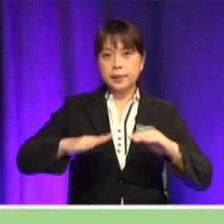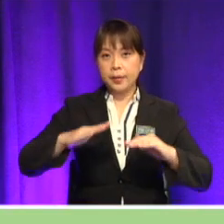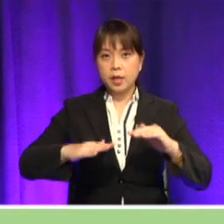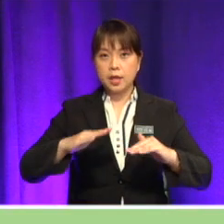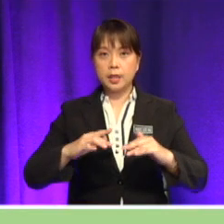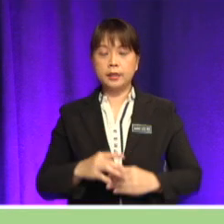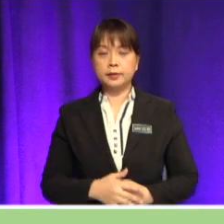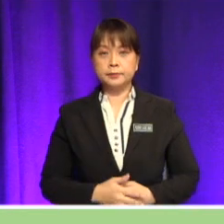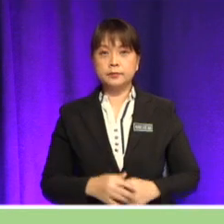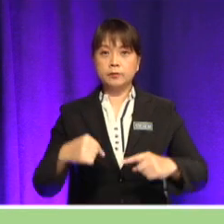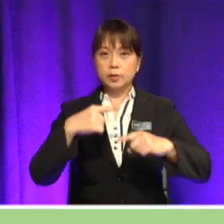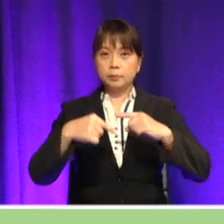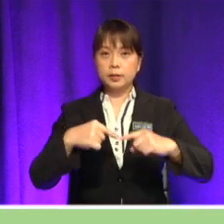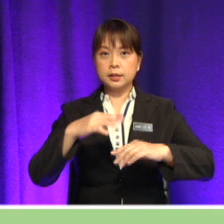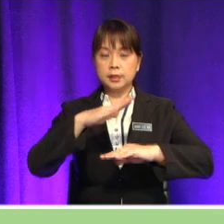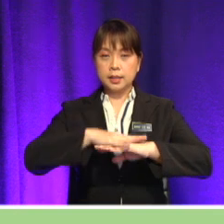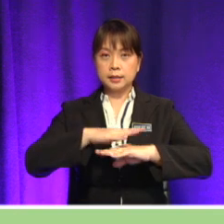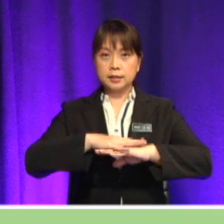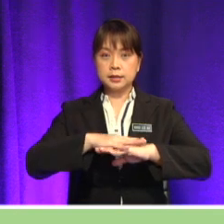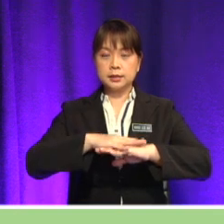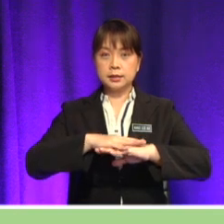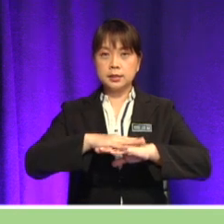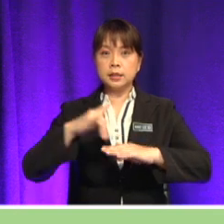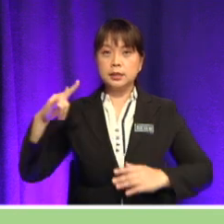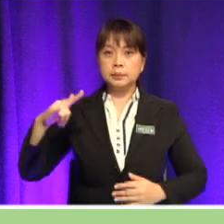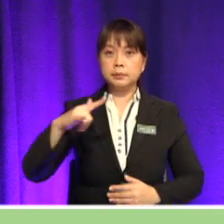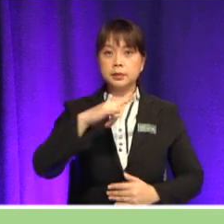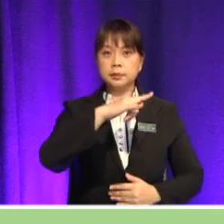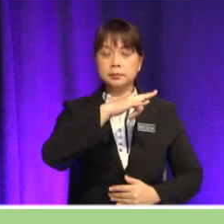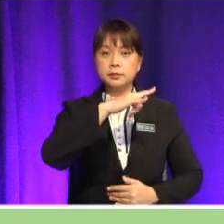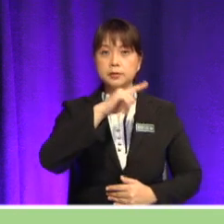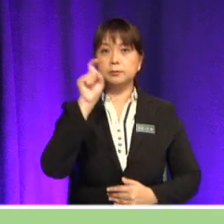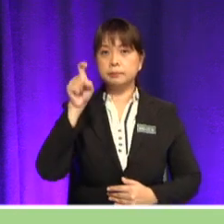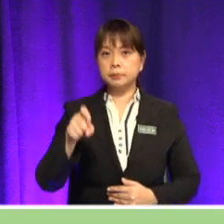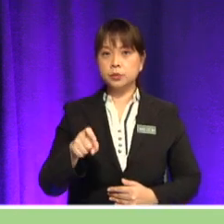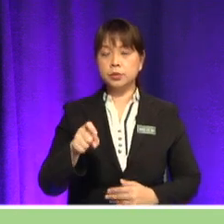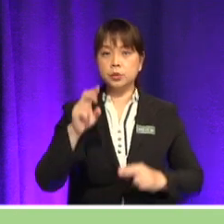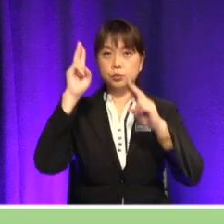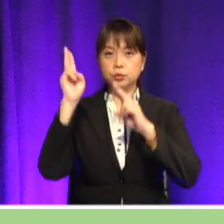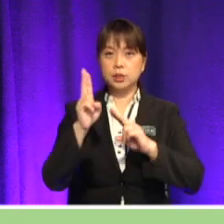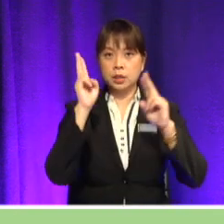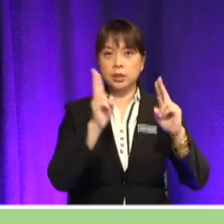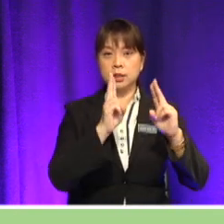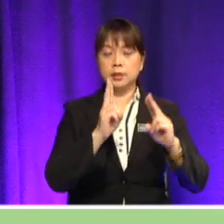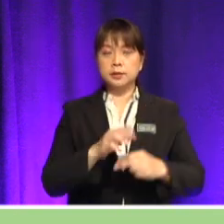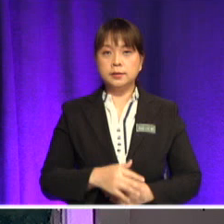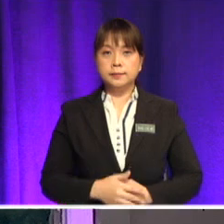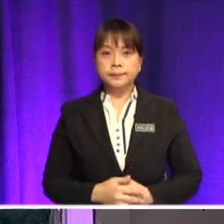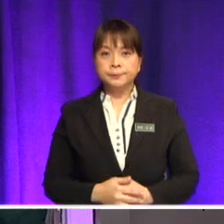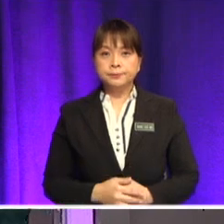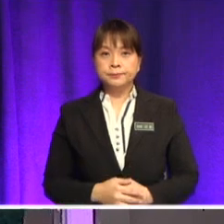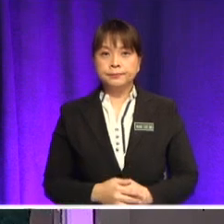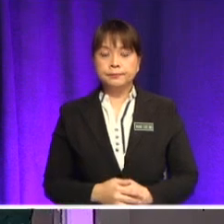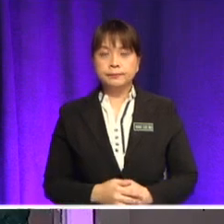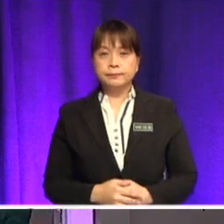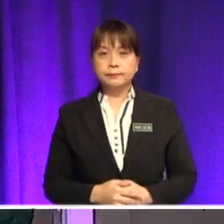di atas kapal terbang nih dia memang memelukkan udara Sebab aku dipelukan